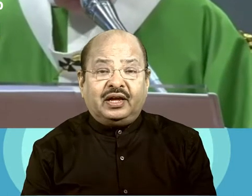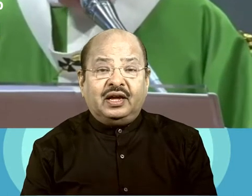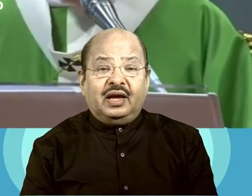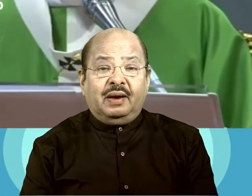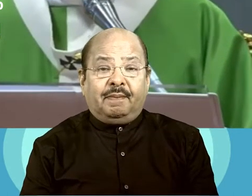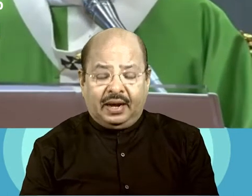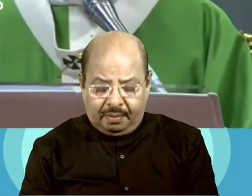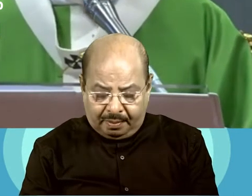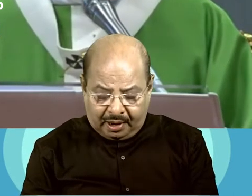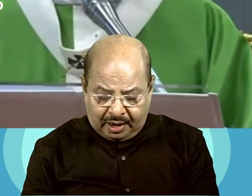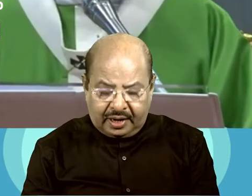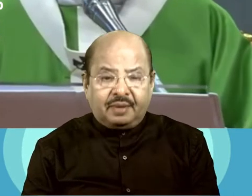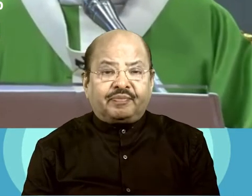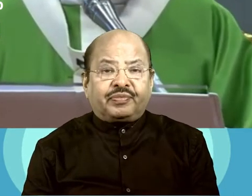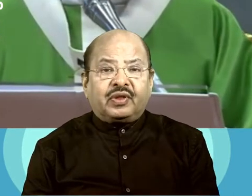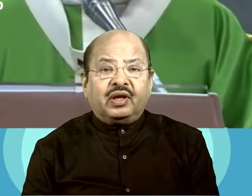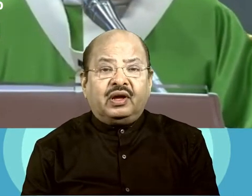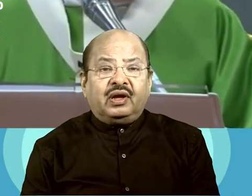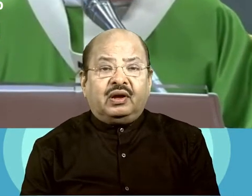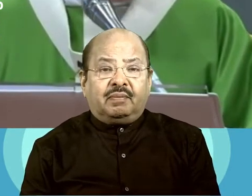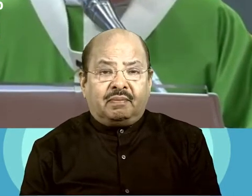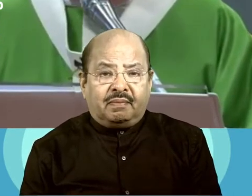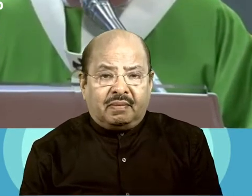സഭയുടെ പരമമായ